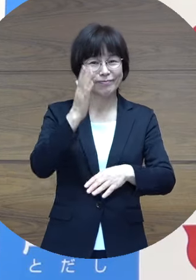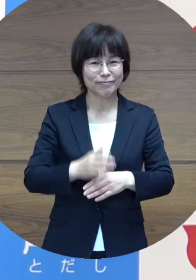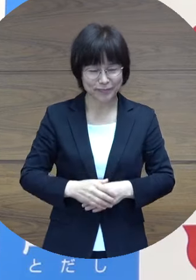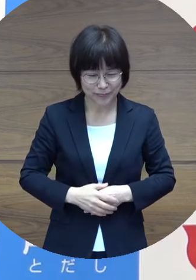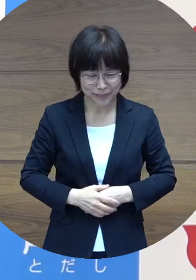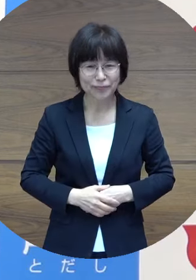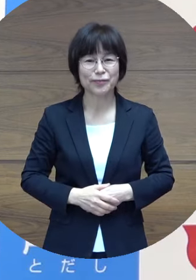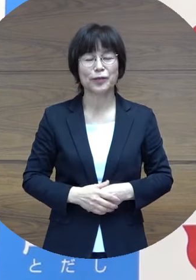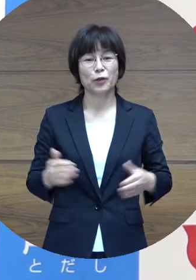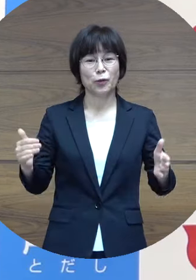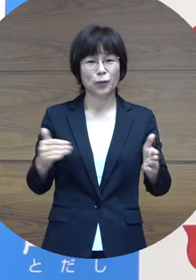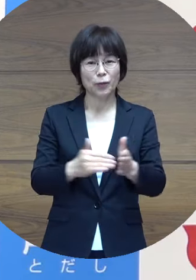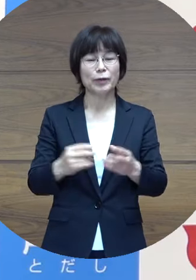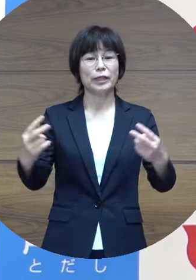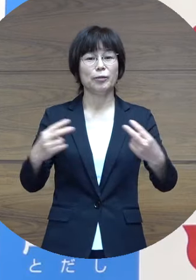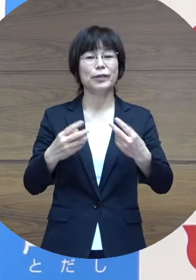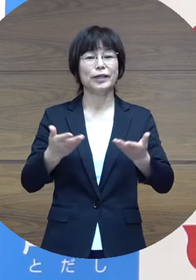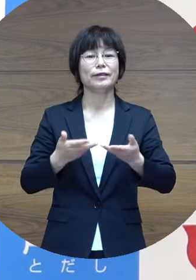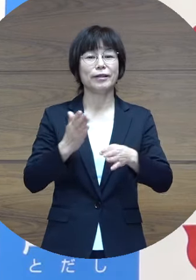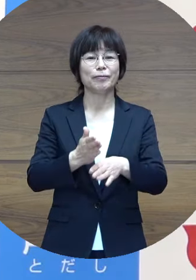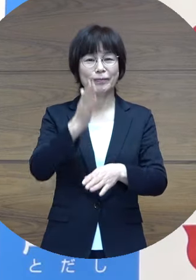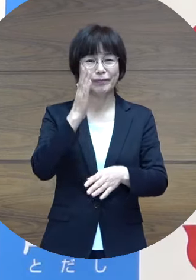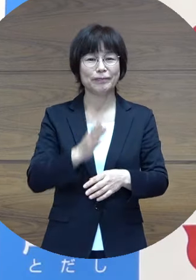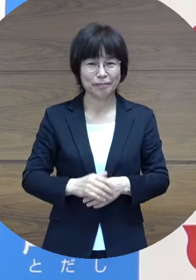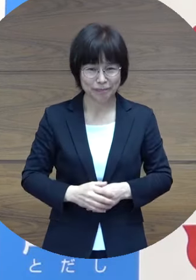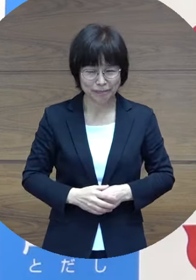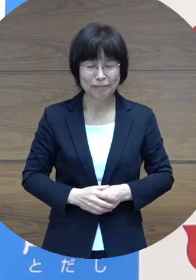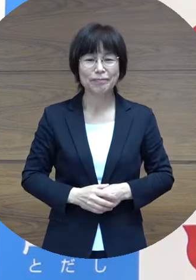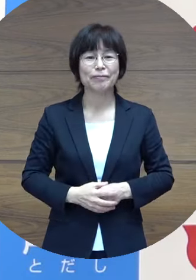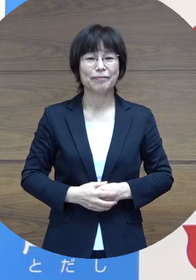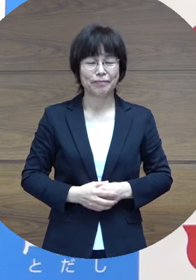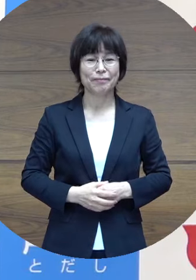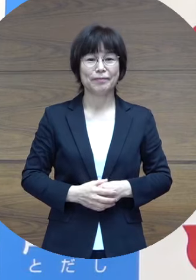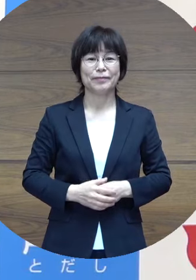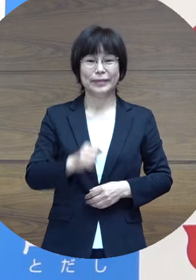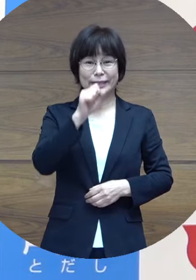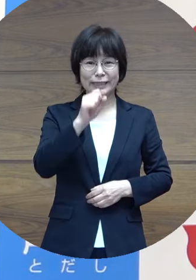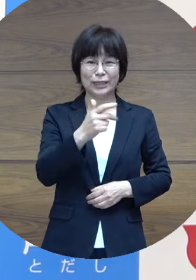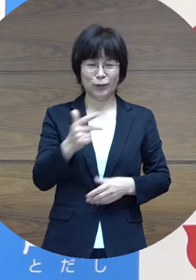ここまでご視聴いただきありがとうございました。それでは良い週末を